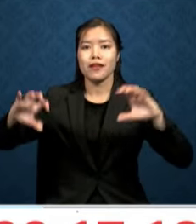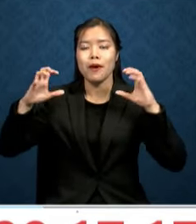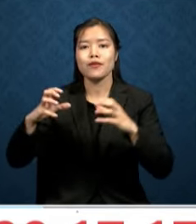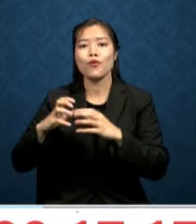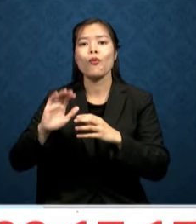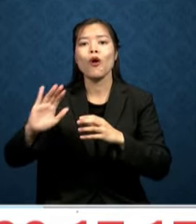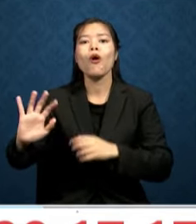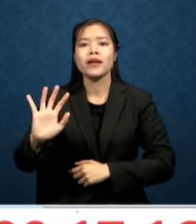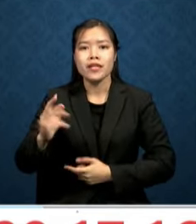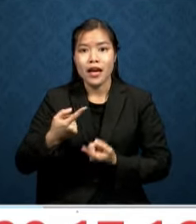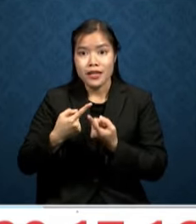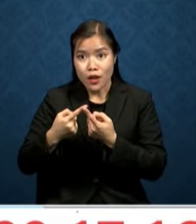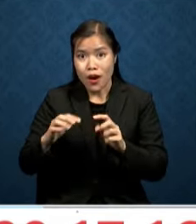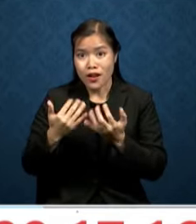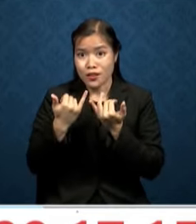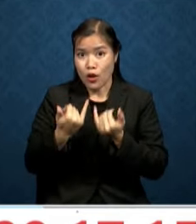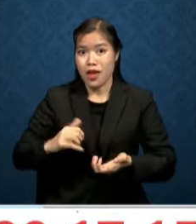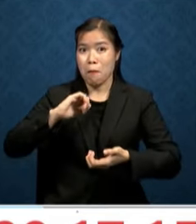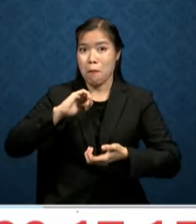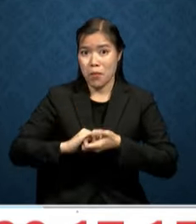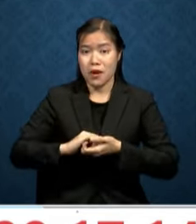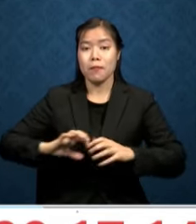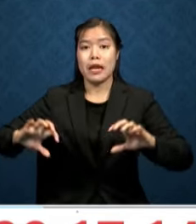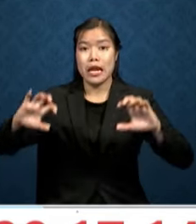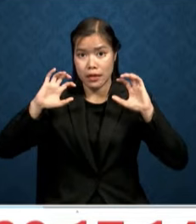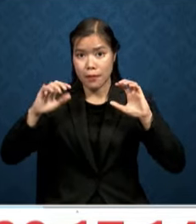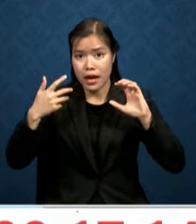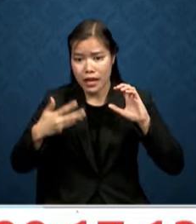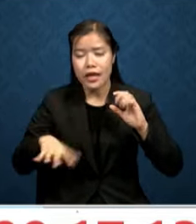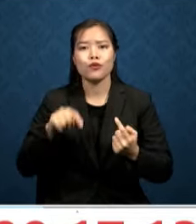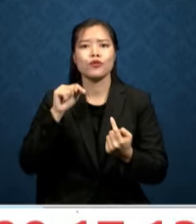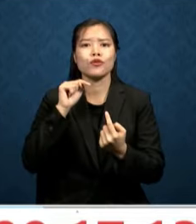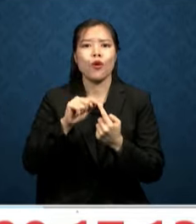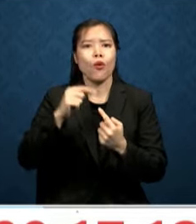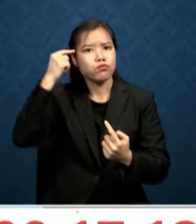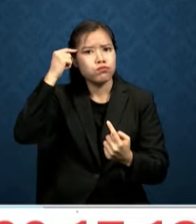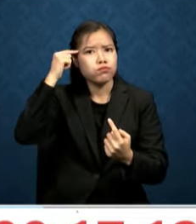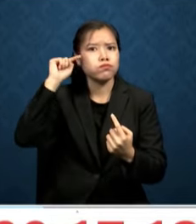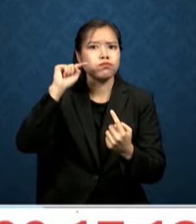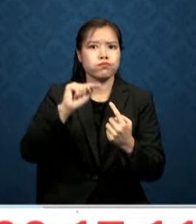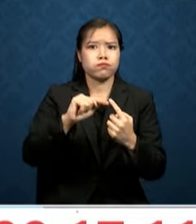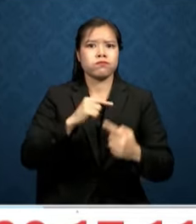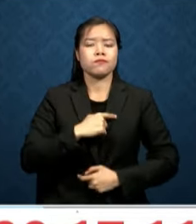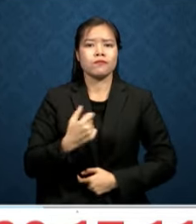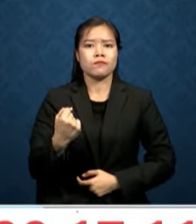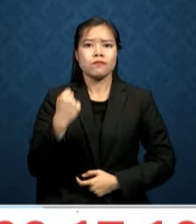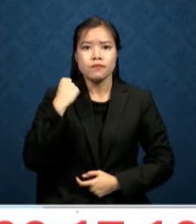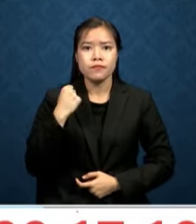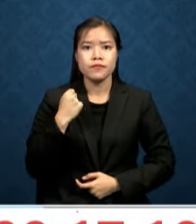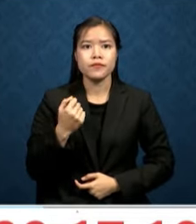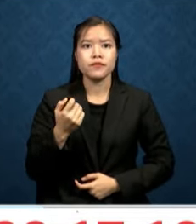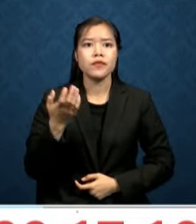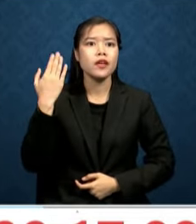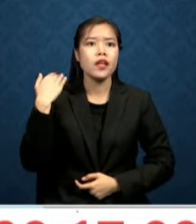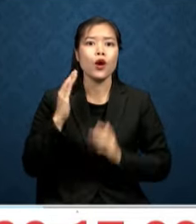ำเดียวกันแล้วนะฮะท่านก็ได้ประกาศเจตนารมณ์อย่างมุ่งมั่นแน่วแน่นะครับเดิมทีเดียวเนี่ยฮะพี่น้